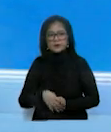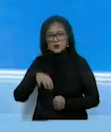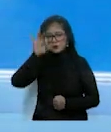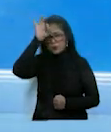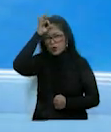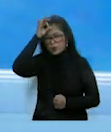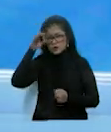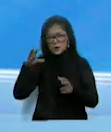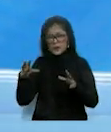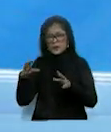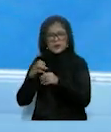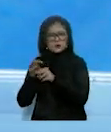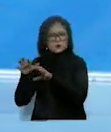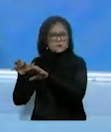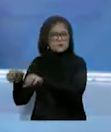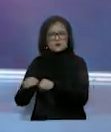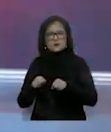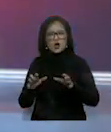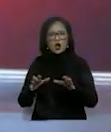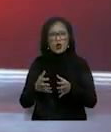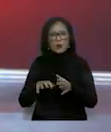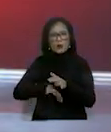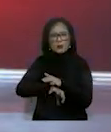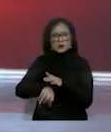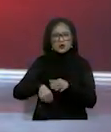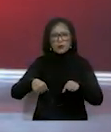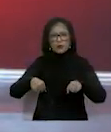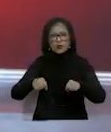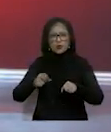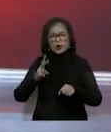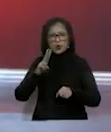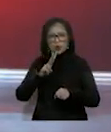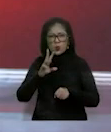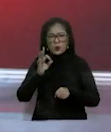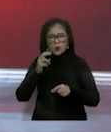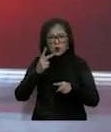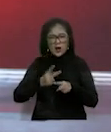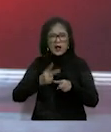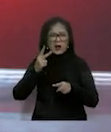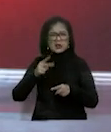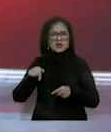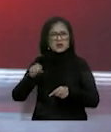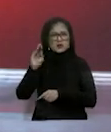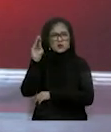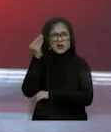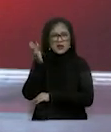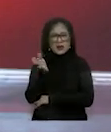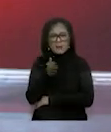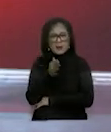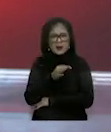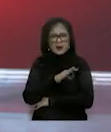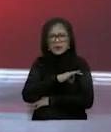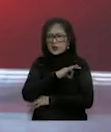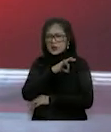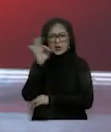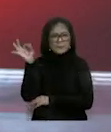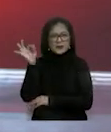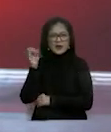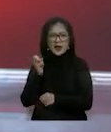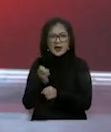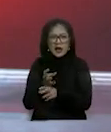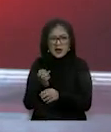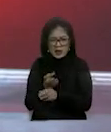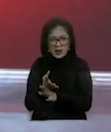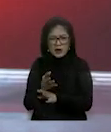Polisi meringkus komplotan pencuri motor yang telah 20 kali beraksi di Jakarta Barat dan tak pernah gagal. Sementara